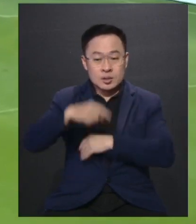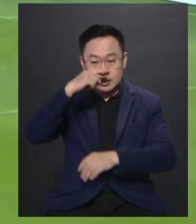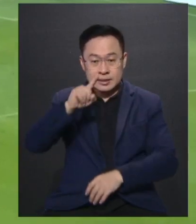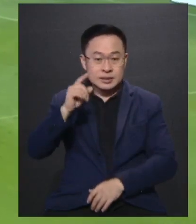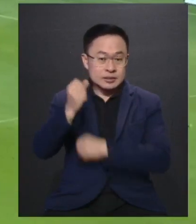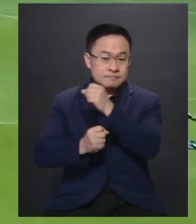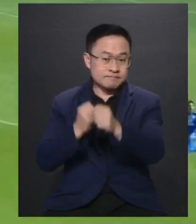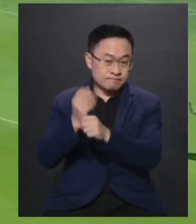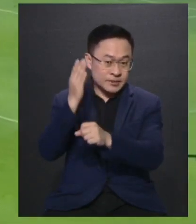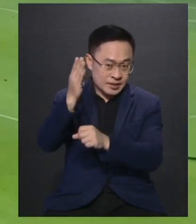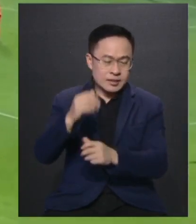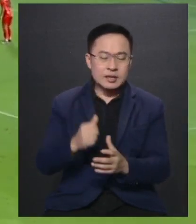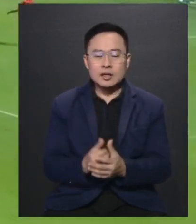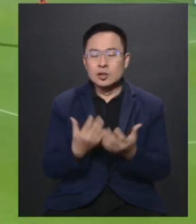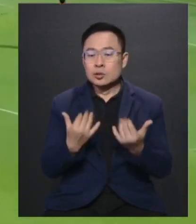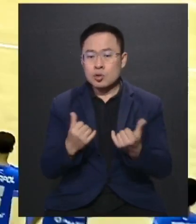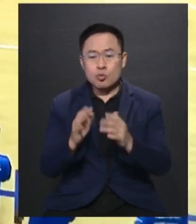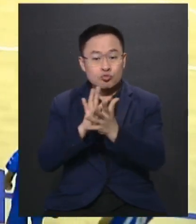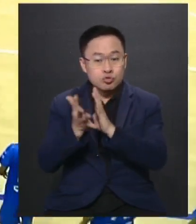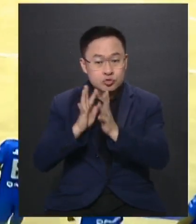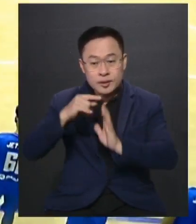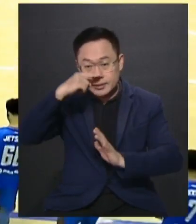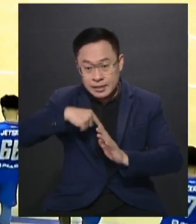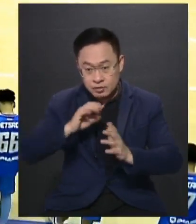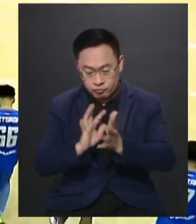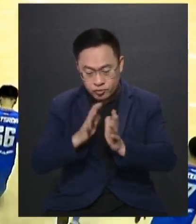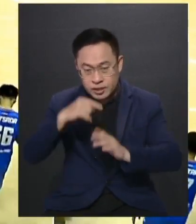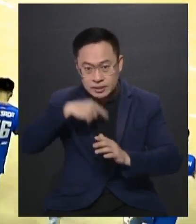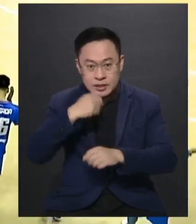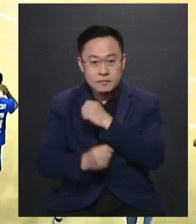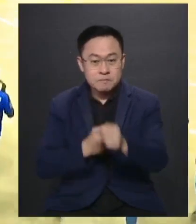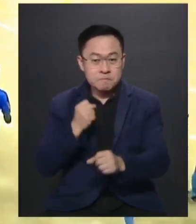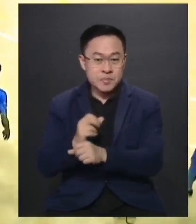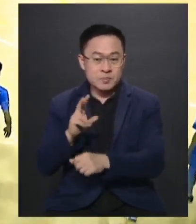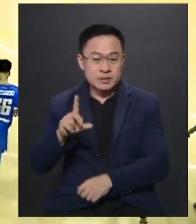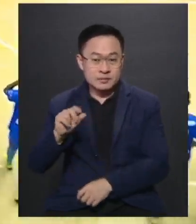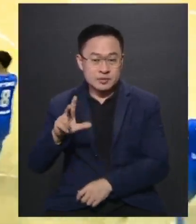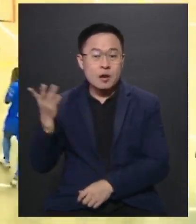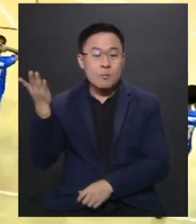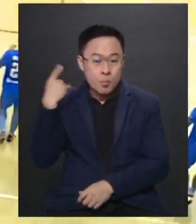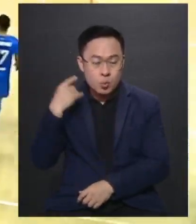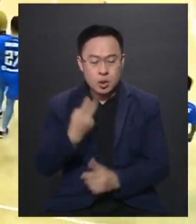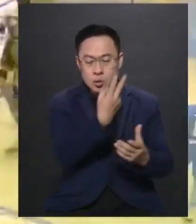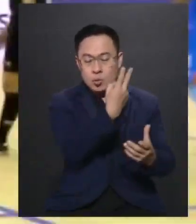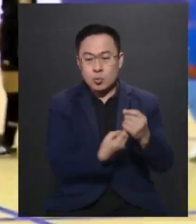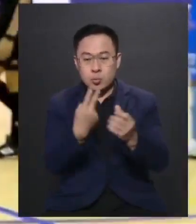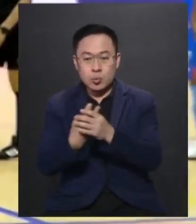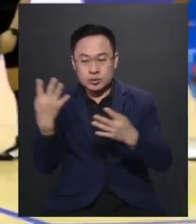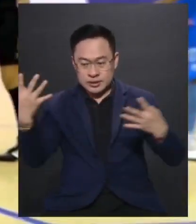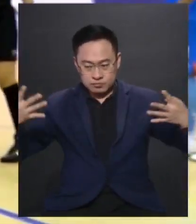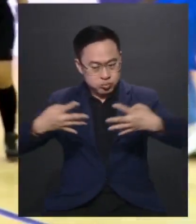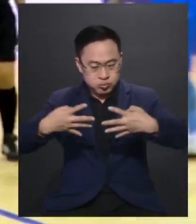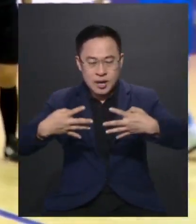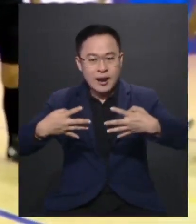ทีนี้เราขยับมาที่การแข่งขันฟุตซอลไทยลีก 2023กันบ้างนะคะเมื่อวานก็แข่งกันไป 4คู่ค่ะแต่ว่าไฮไลท์อยู่ที่